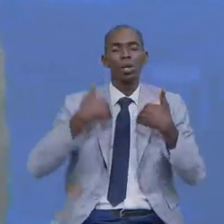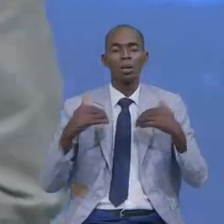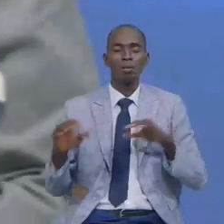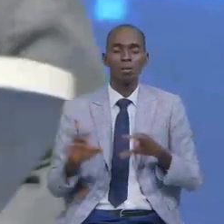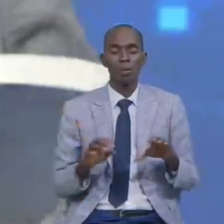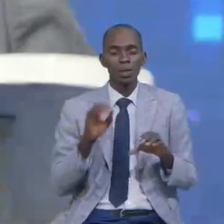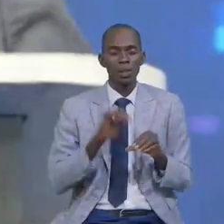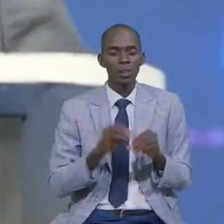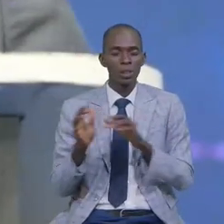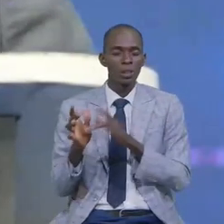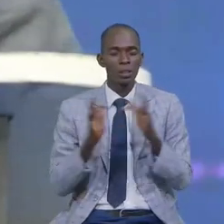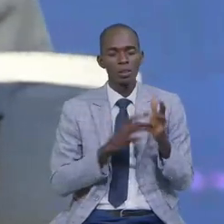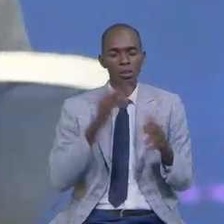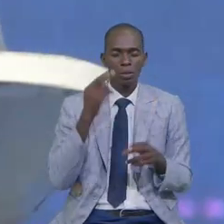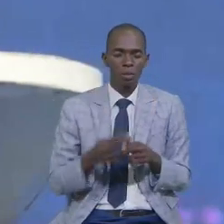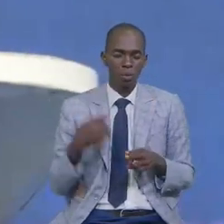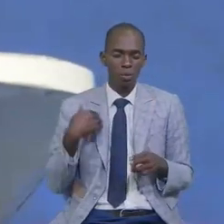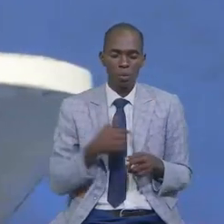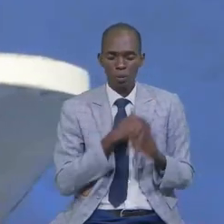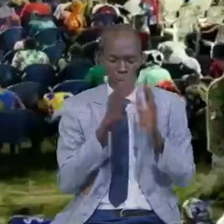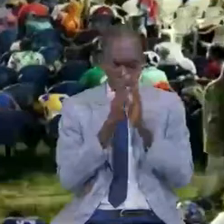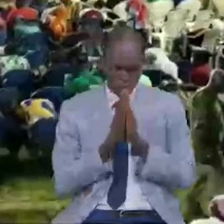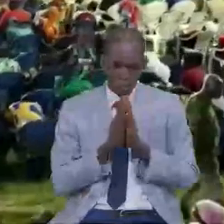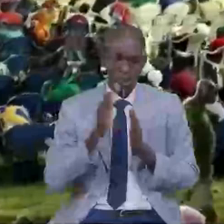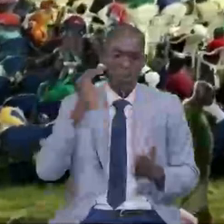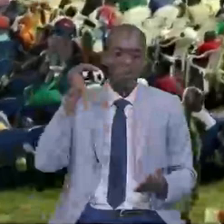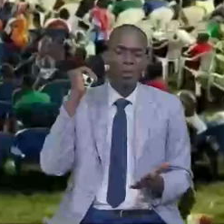de Jésus, nous prions.